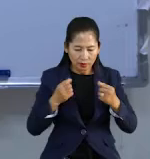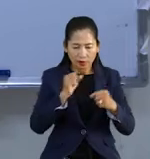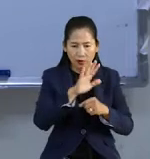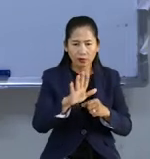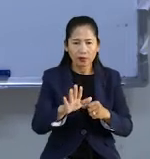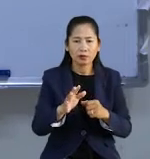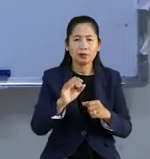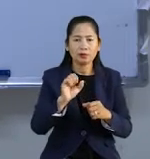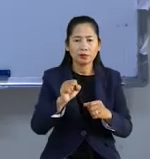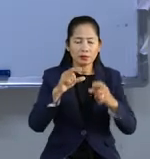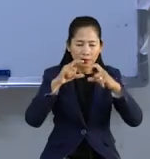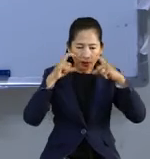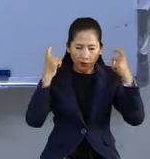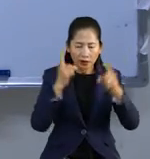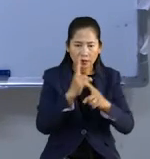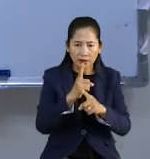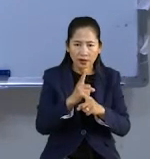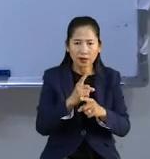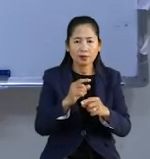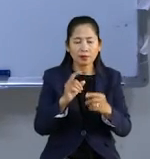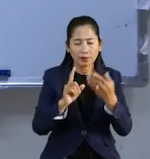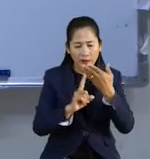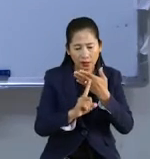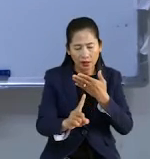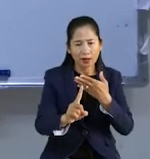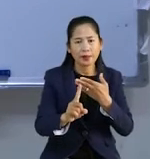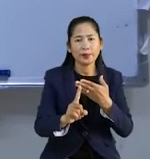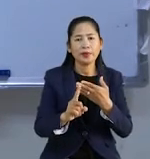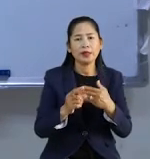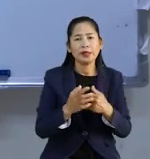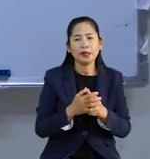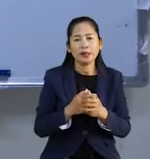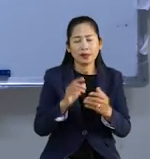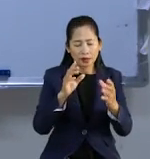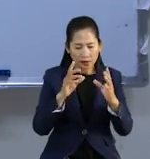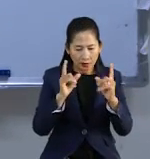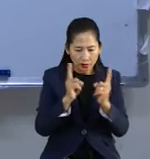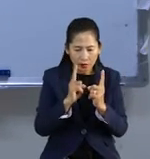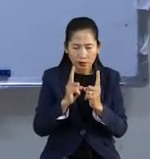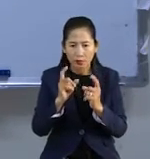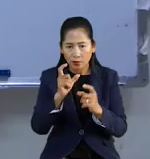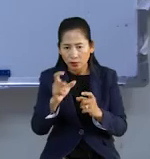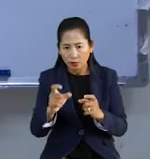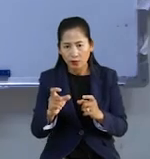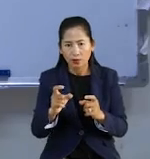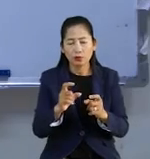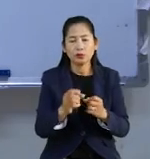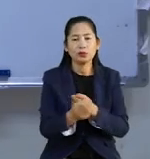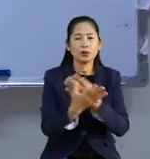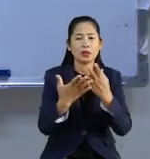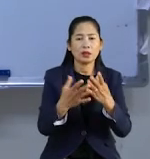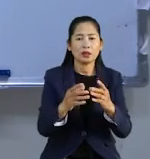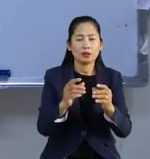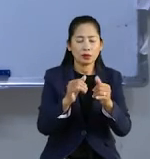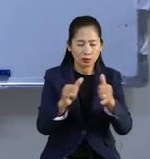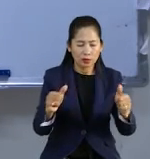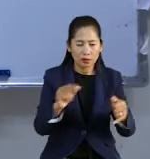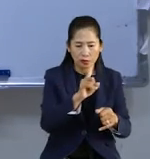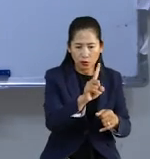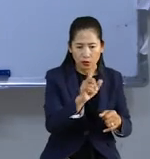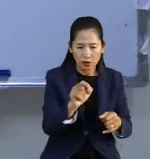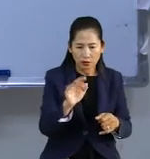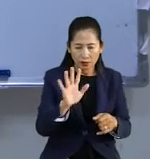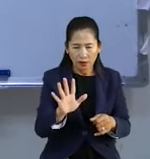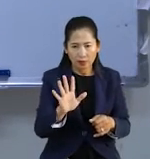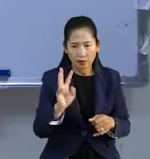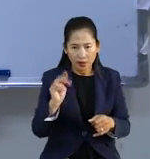กนบาดเปะมาให้บานตรำเต๋อไปโกนเตอร์คราวนะน้องตีไปจมจนเป็นมนุษย์ฉันและสาคุมเลียดมีหมัดก่อน